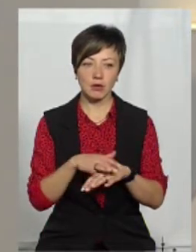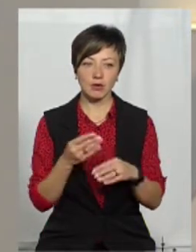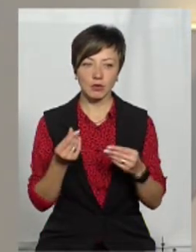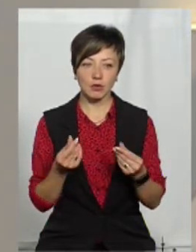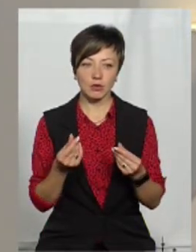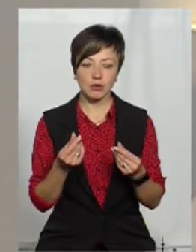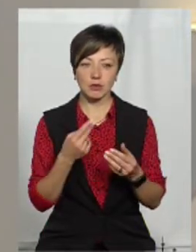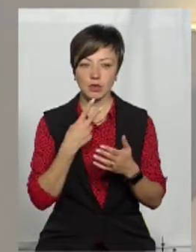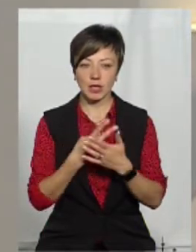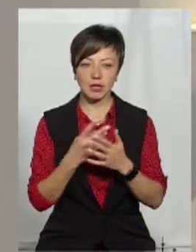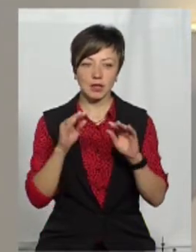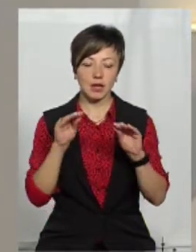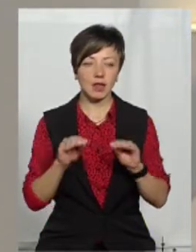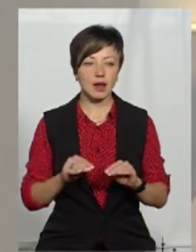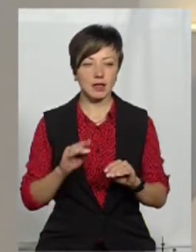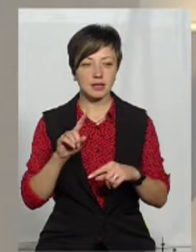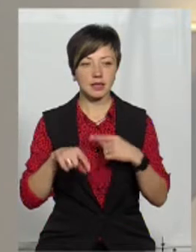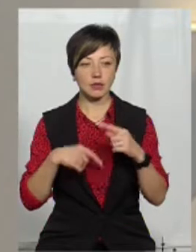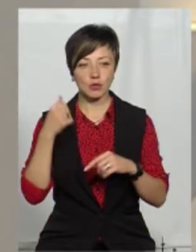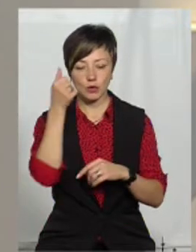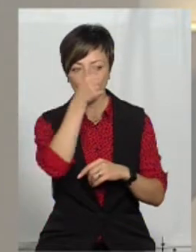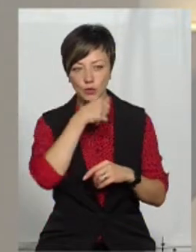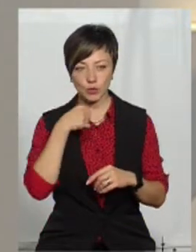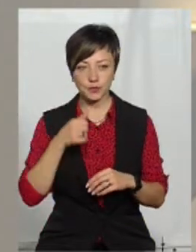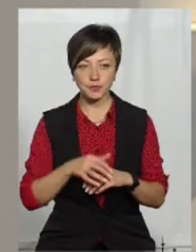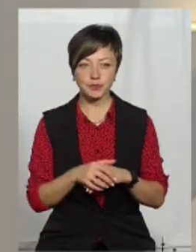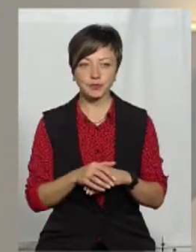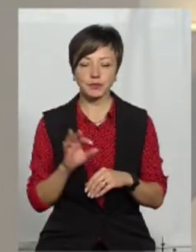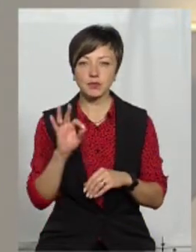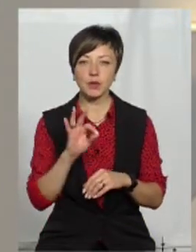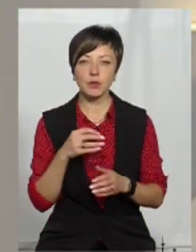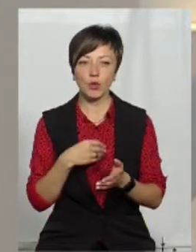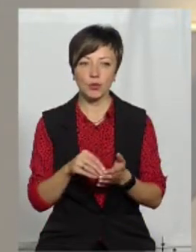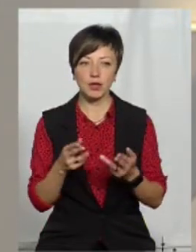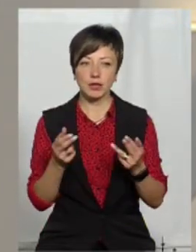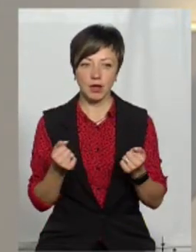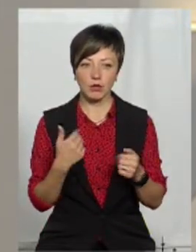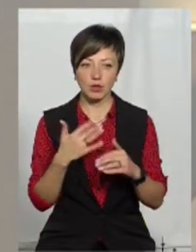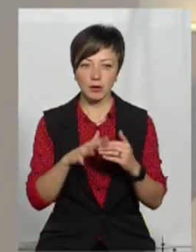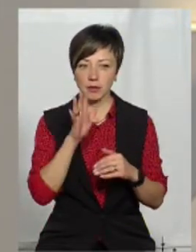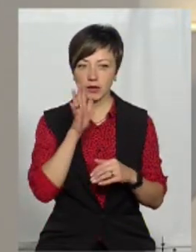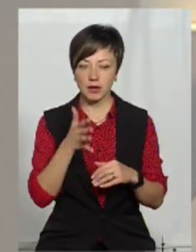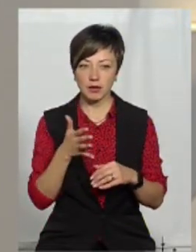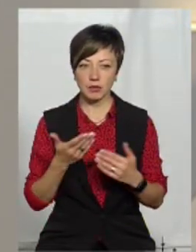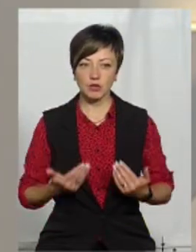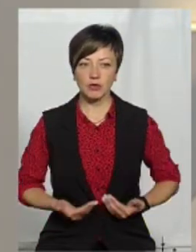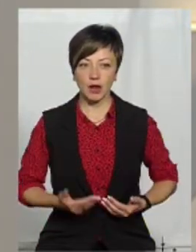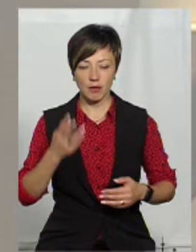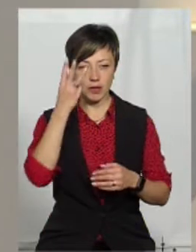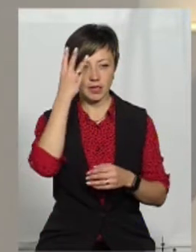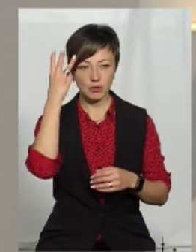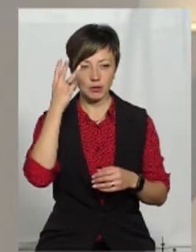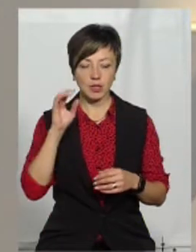кошти. Це буде відображено в декларації вже наступного року. Щодо покупок, так, я вже 5-й рік на сьогодні проживаю в